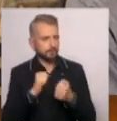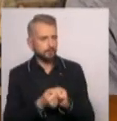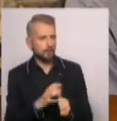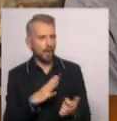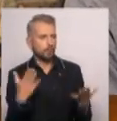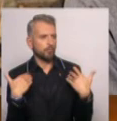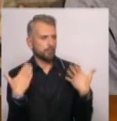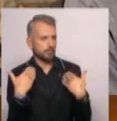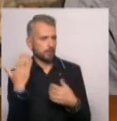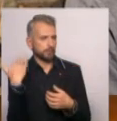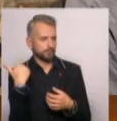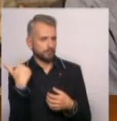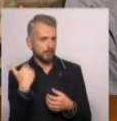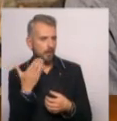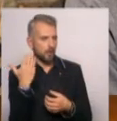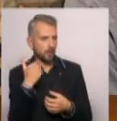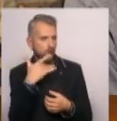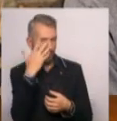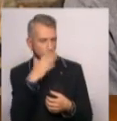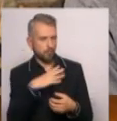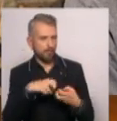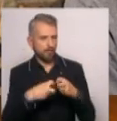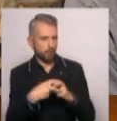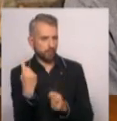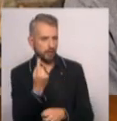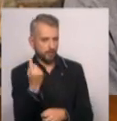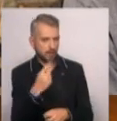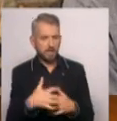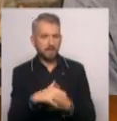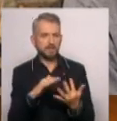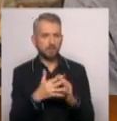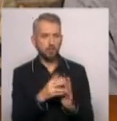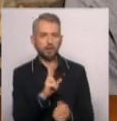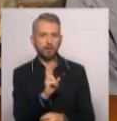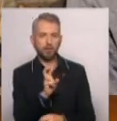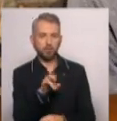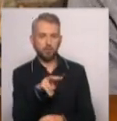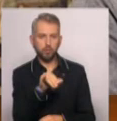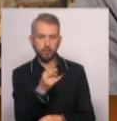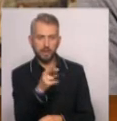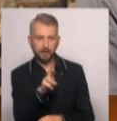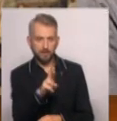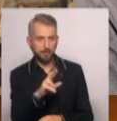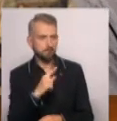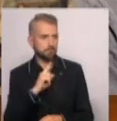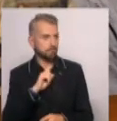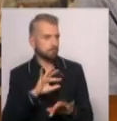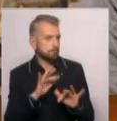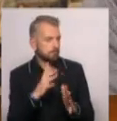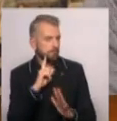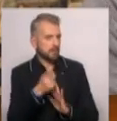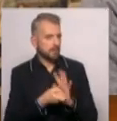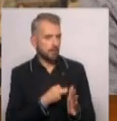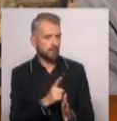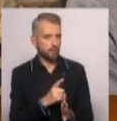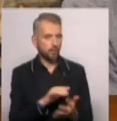момент в Івано-Франківській області, в селі Яблуниця, і там я випадково дізнався, що підхід саме такий. Немає в